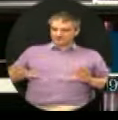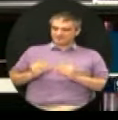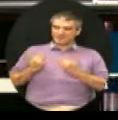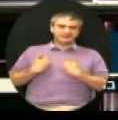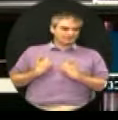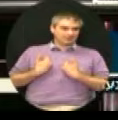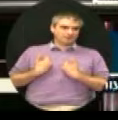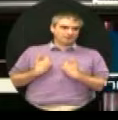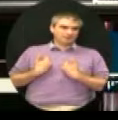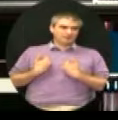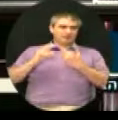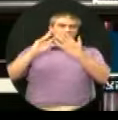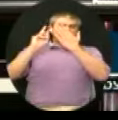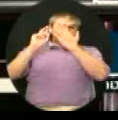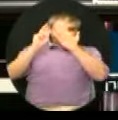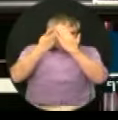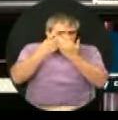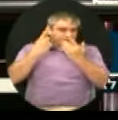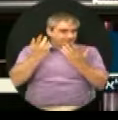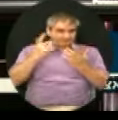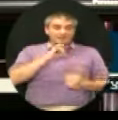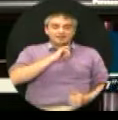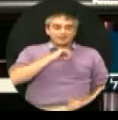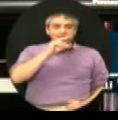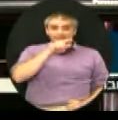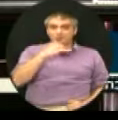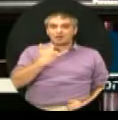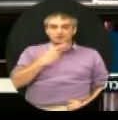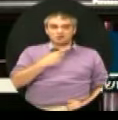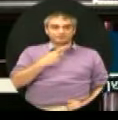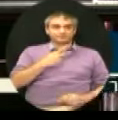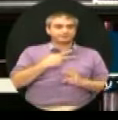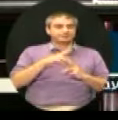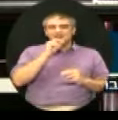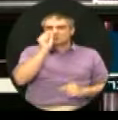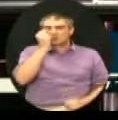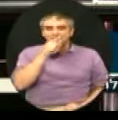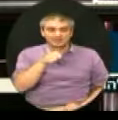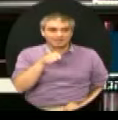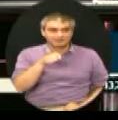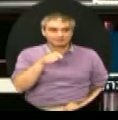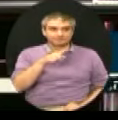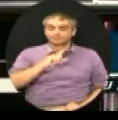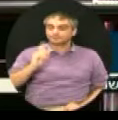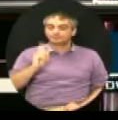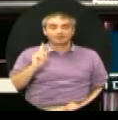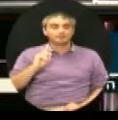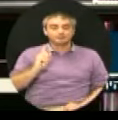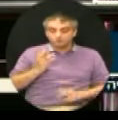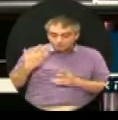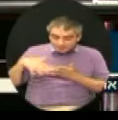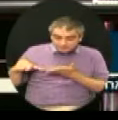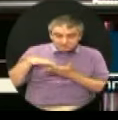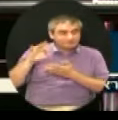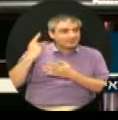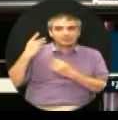איתנו, והדבר הכי מעניין, דיברו על זה היום ככה, רק נגעו בזה, כל מי שעבר בסביבה,